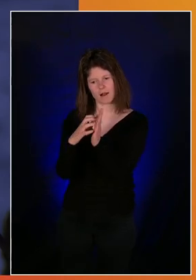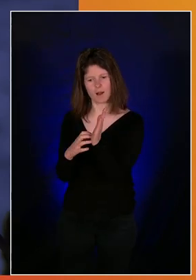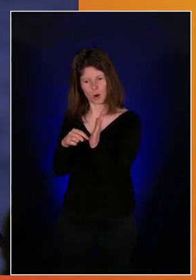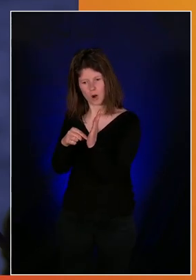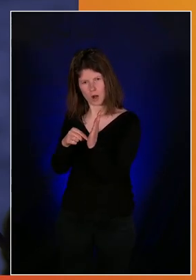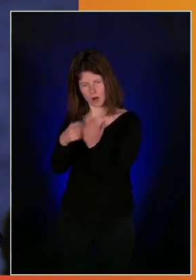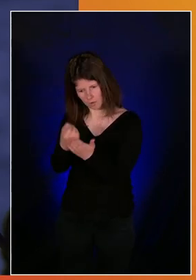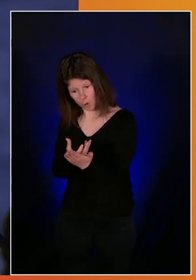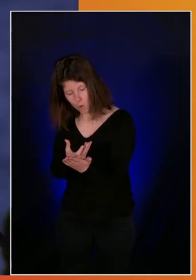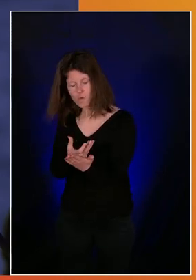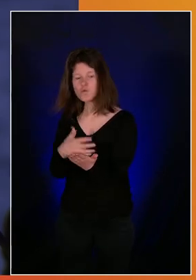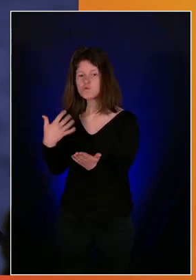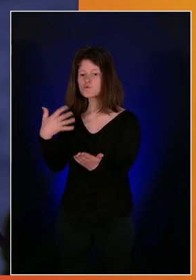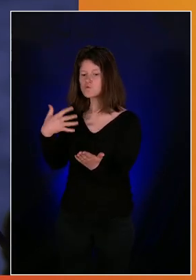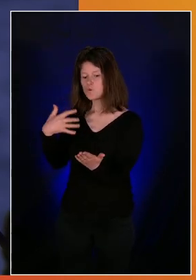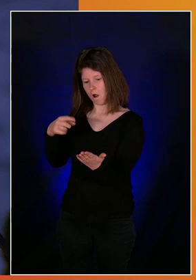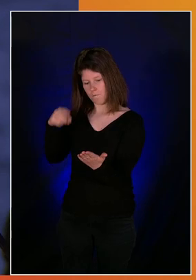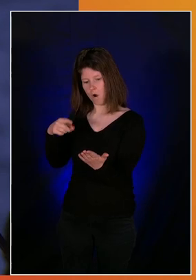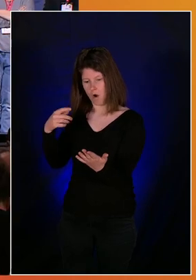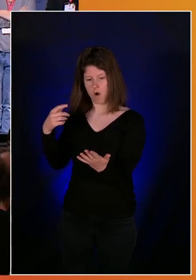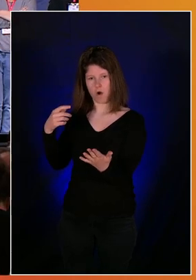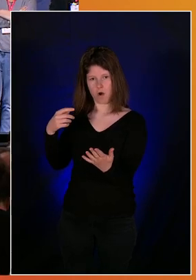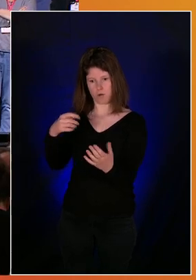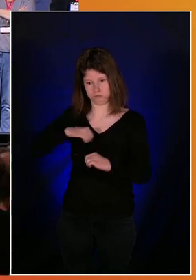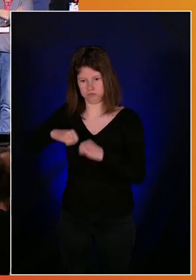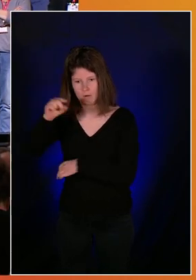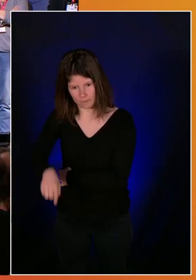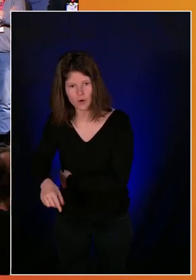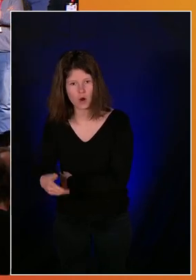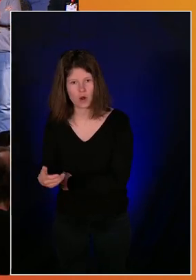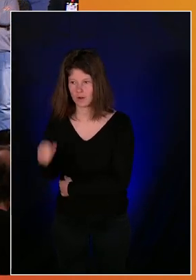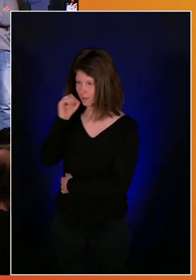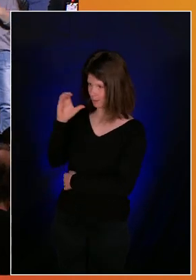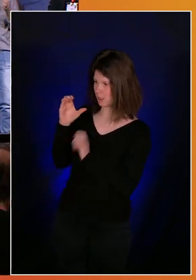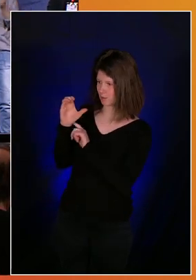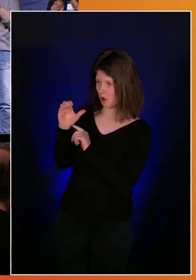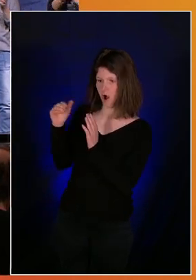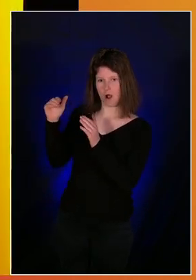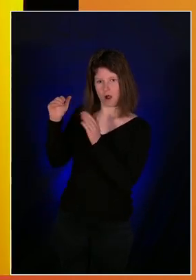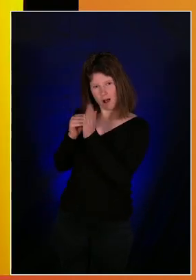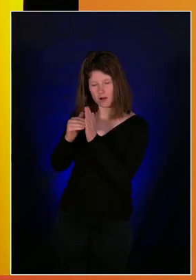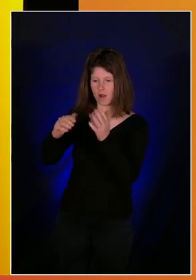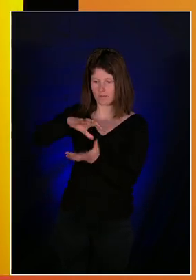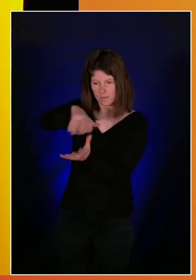enterre, on continue comme avant, et le capitalisme continue à détruire notre planète. Ça n'est plus possible.